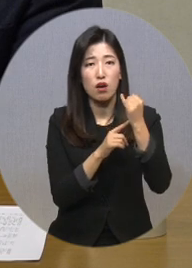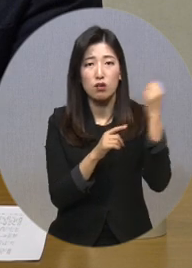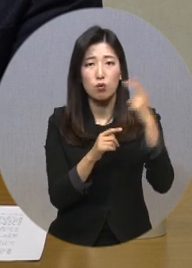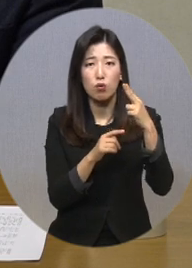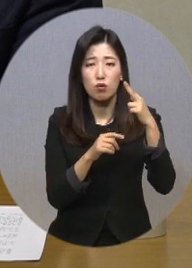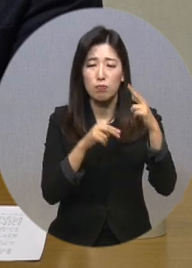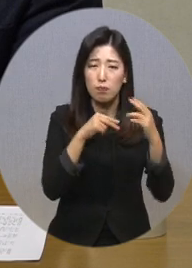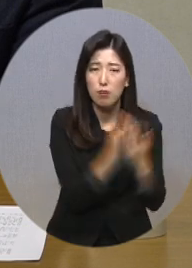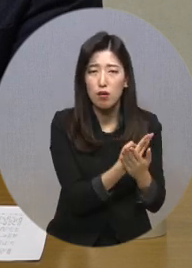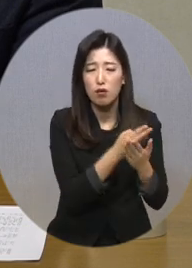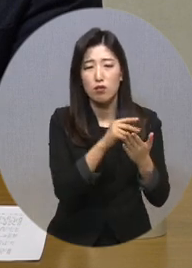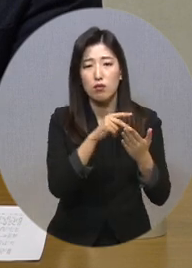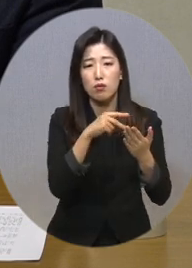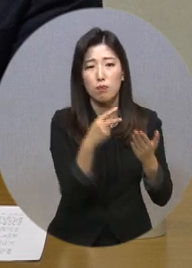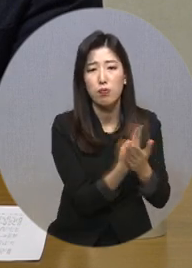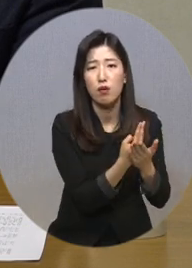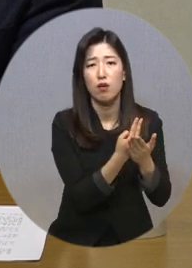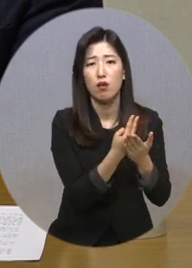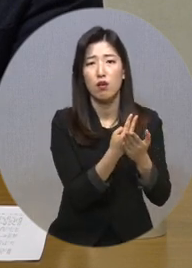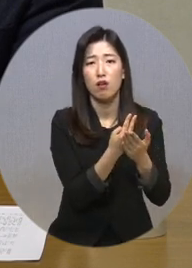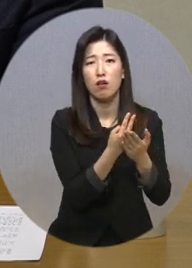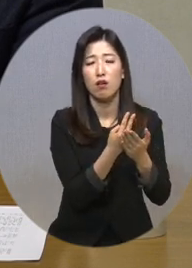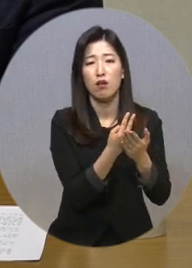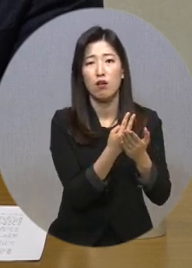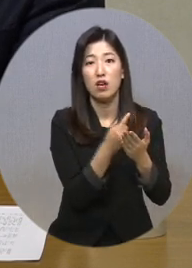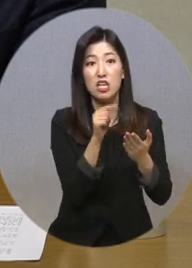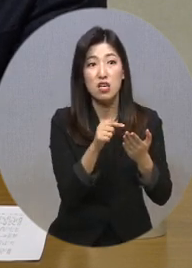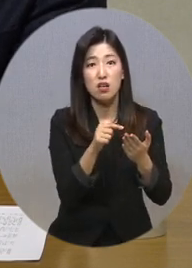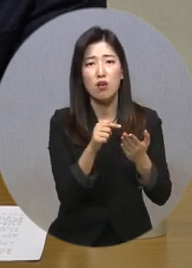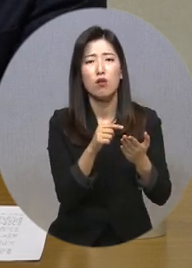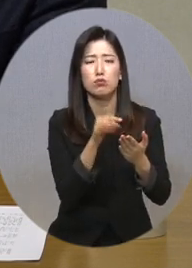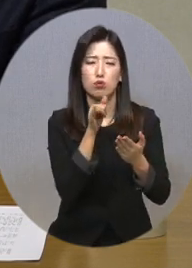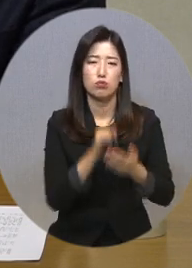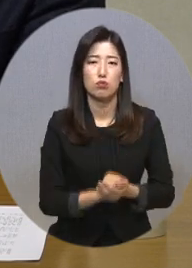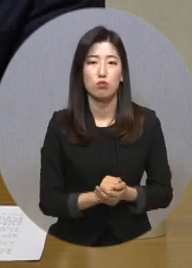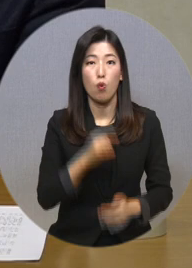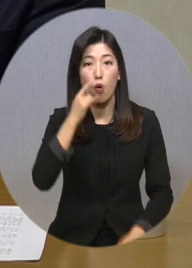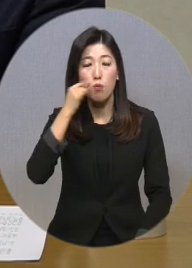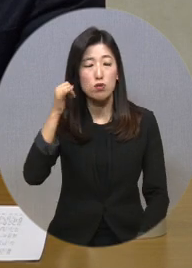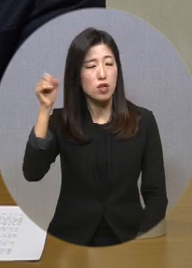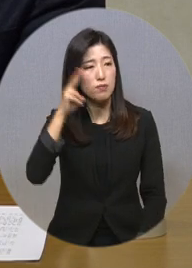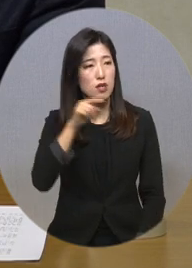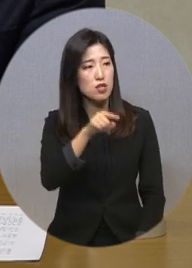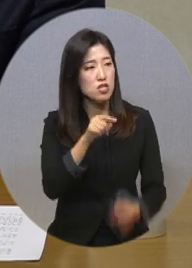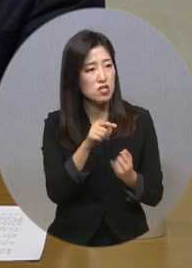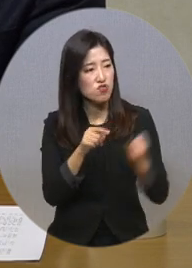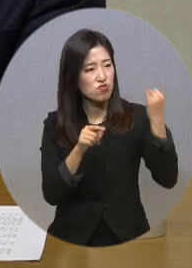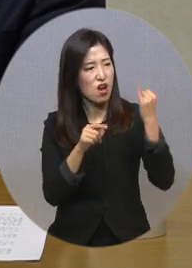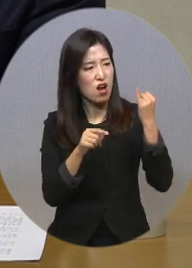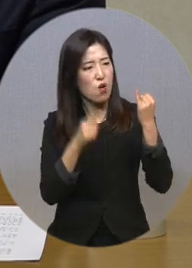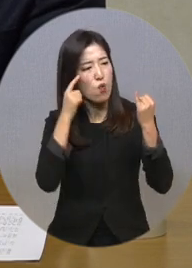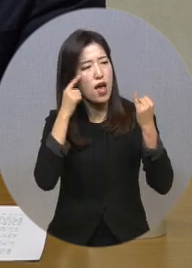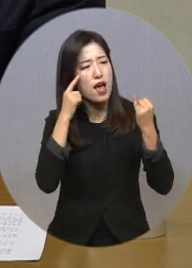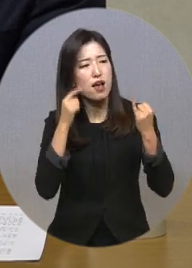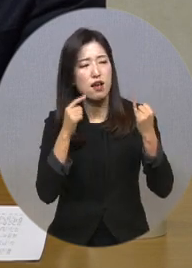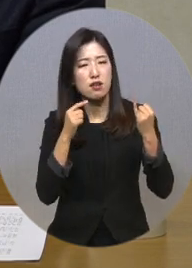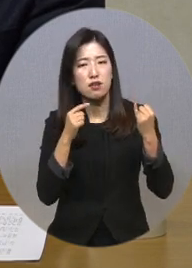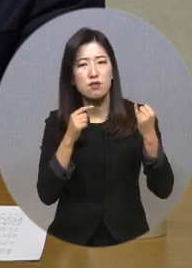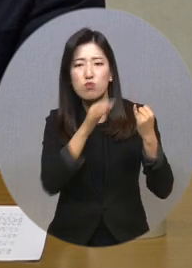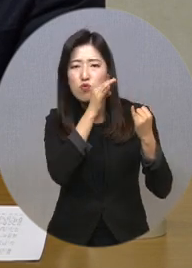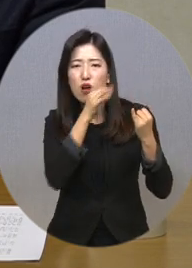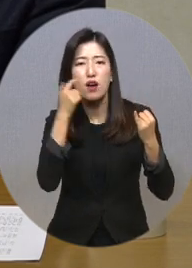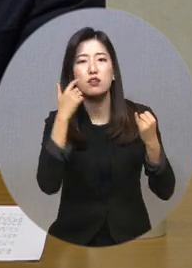어머니가 제 종아리를 심하게 때리셨습니다. 무엇이 창피하단 말이냐?